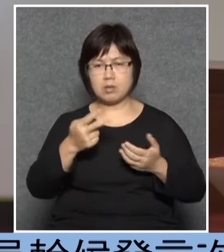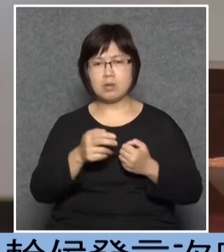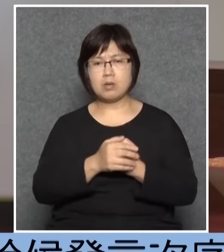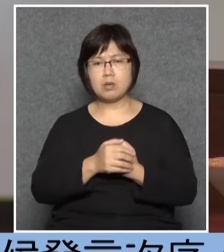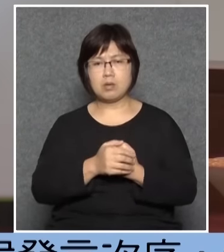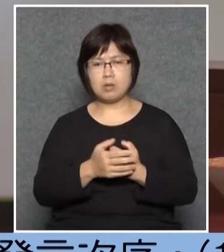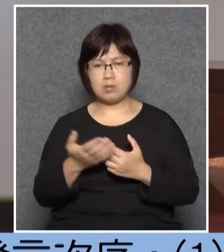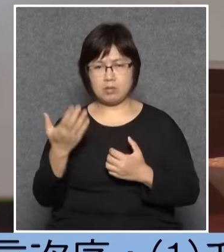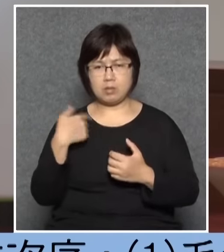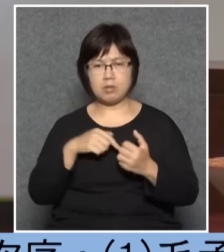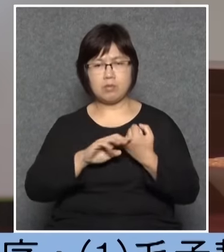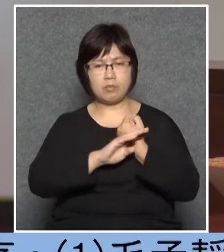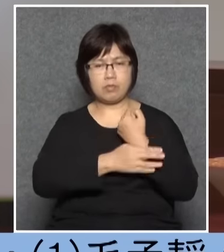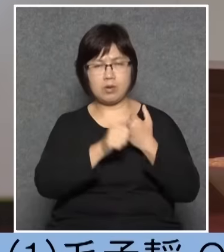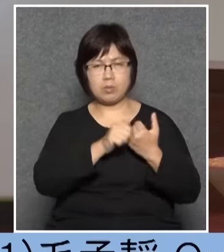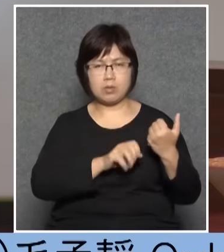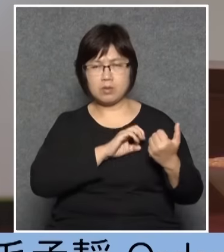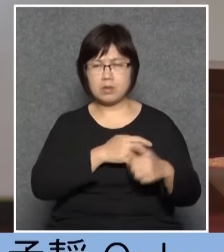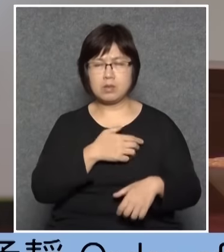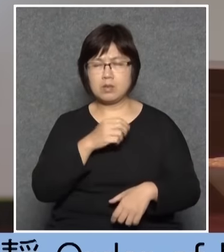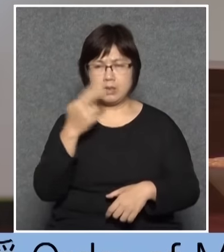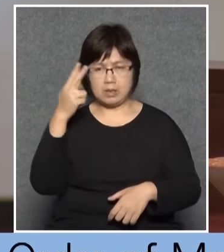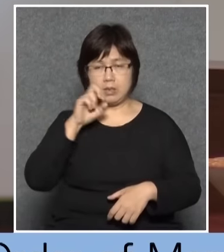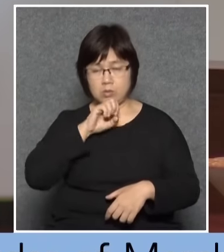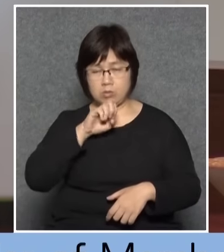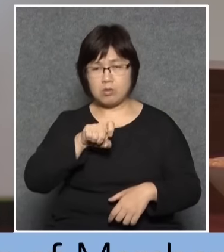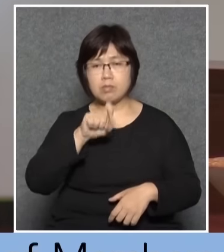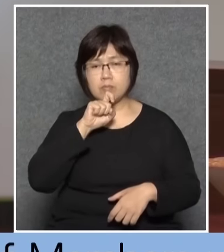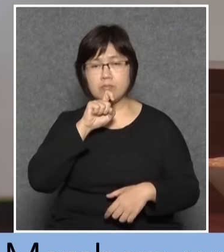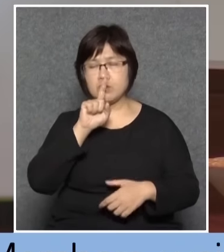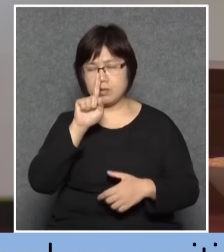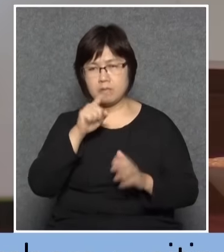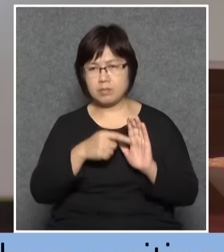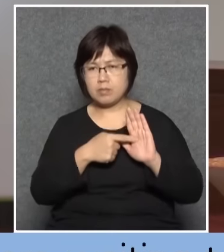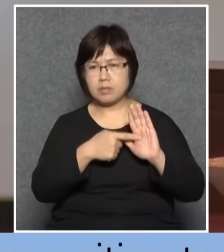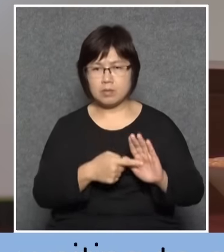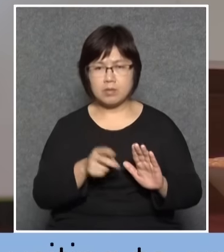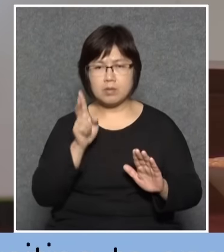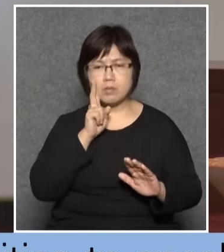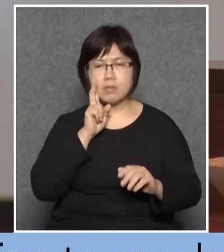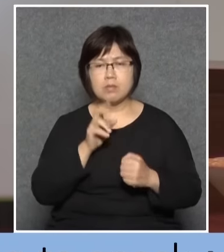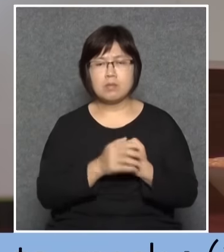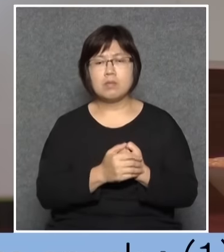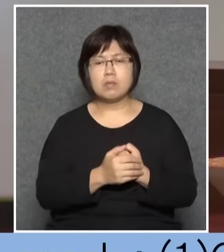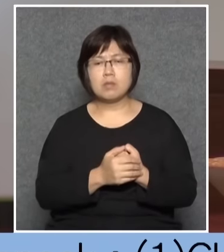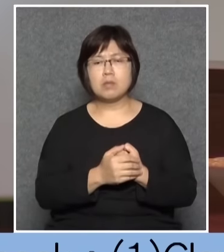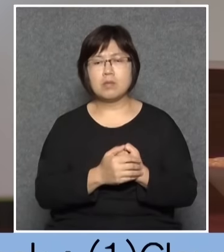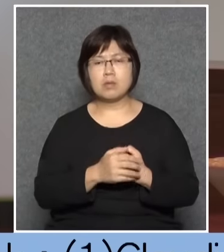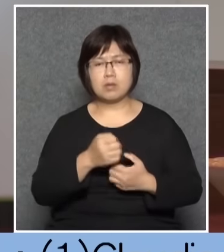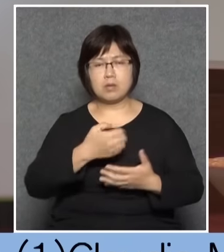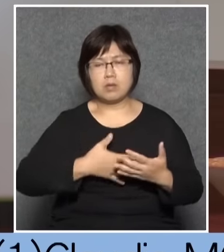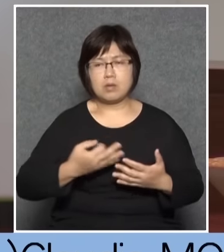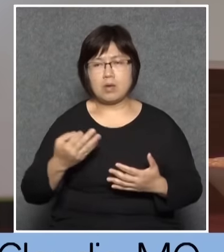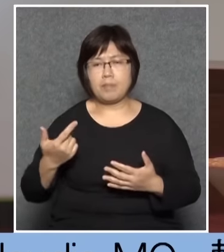過去我喺法案委員會成日都會有提嘅，係咪？其中一個最顯著嘅例子咧，其實就喺第38條